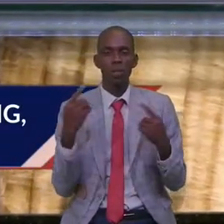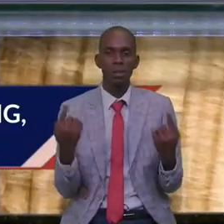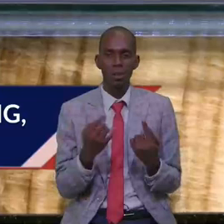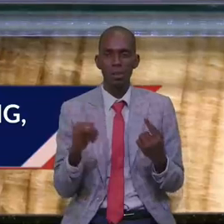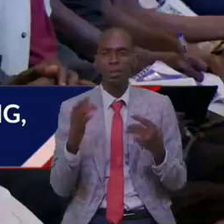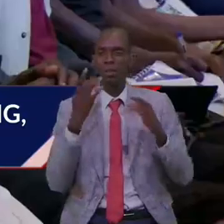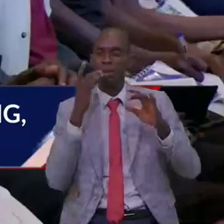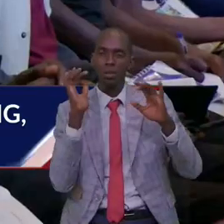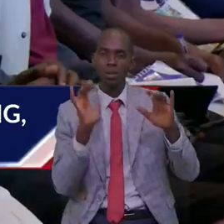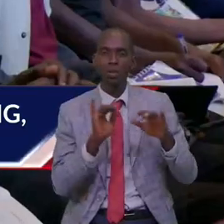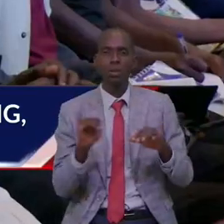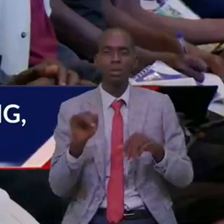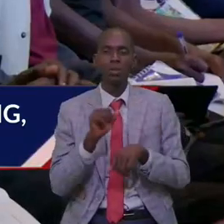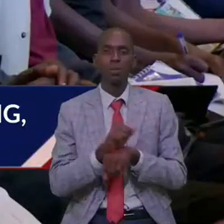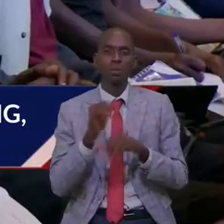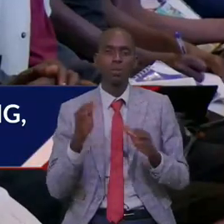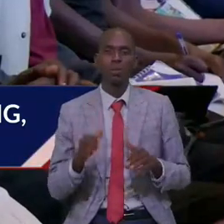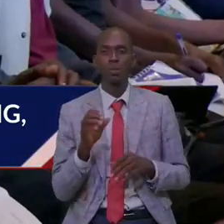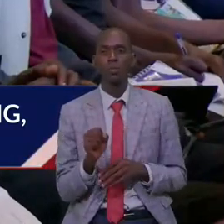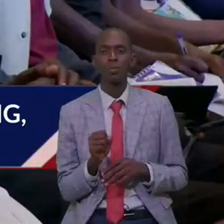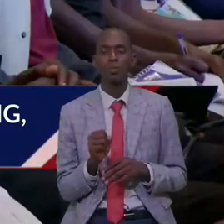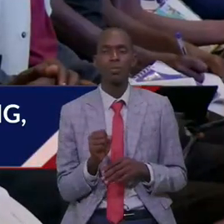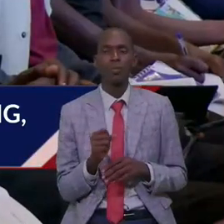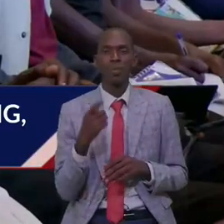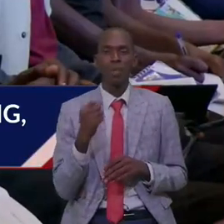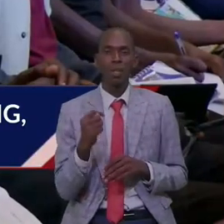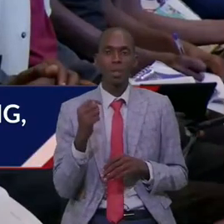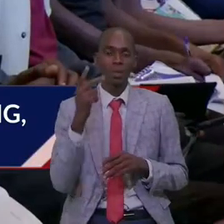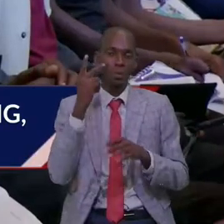sur les pierres qui pêchent et qui